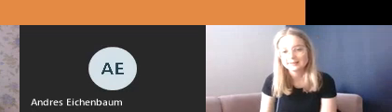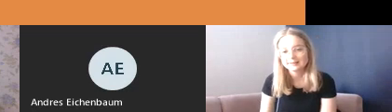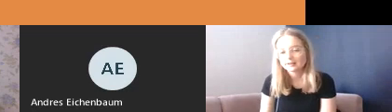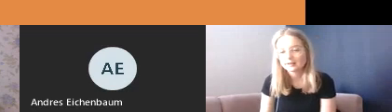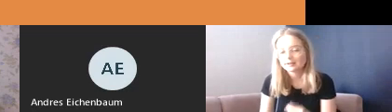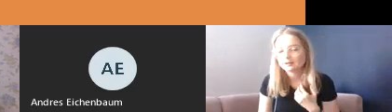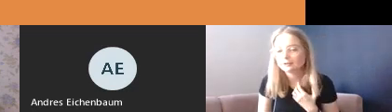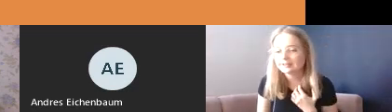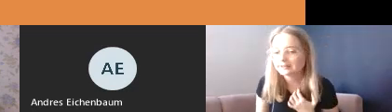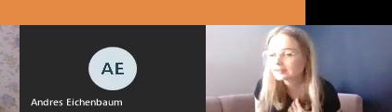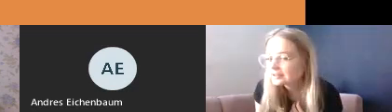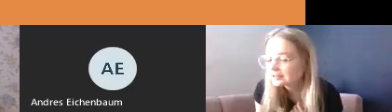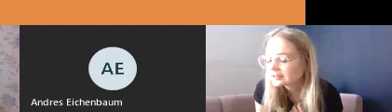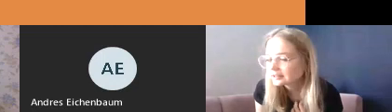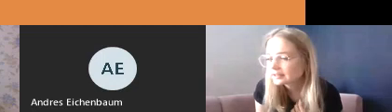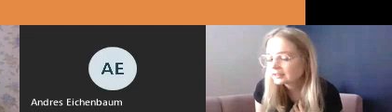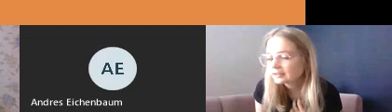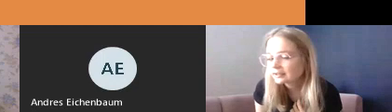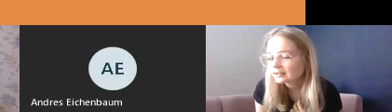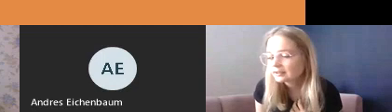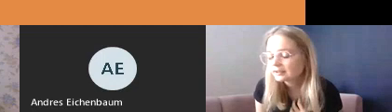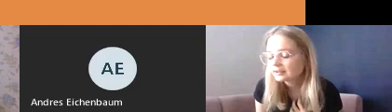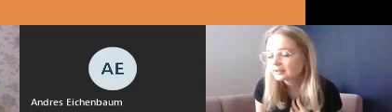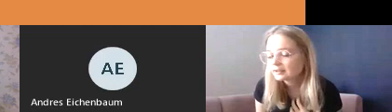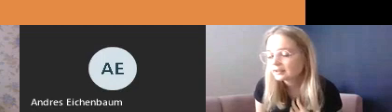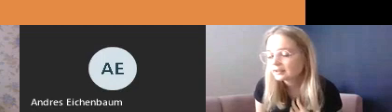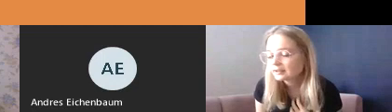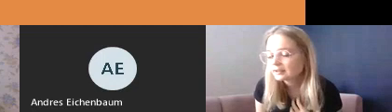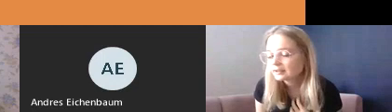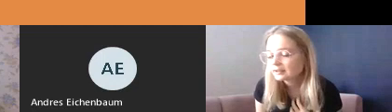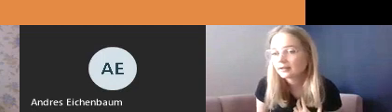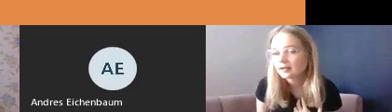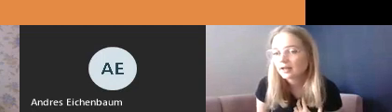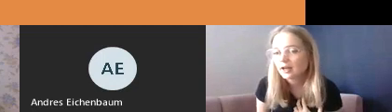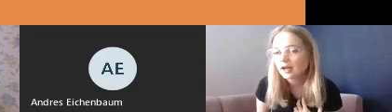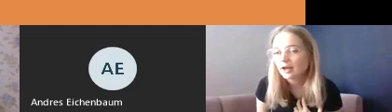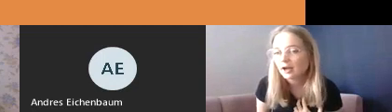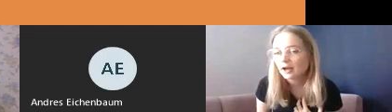tekstikastika. Kuidas? Nende häälte ja nende oma on.